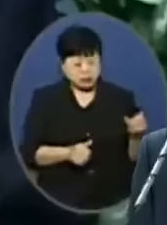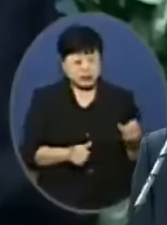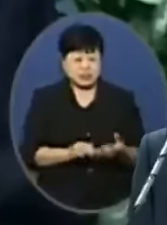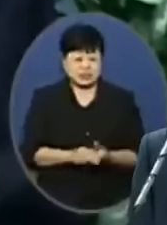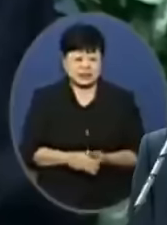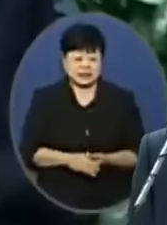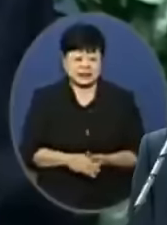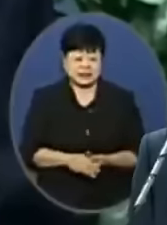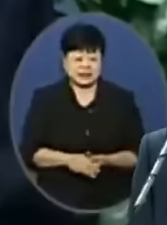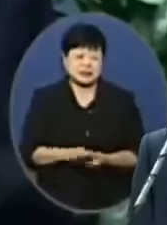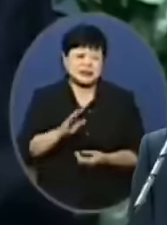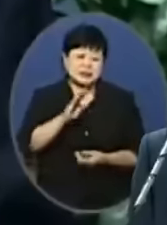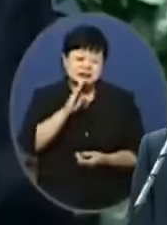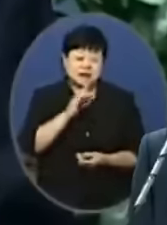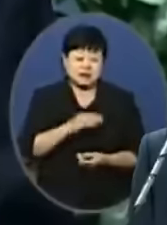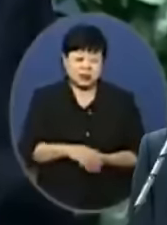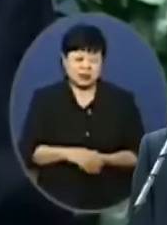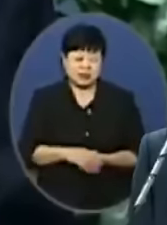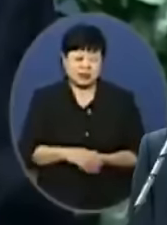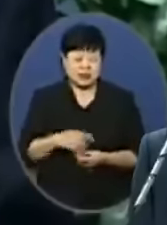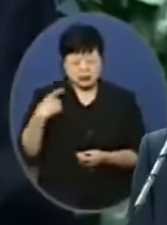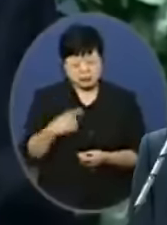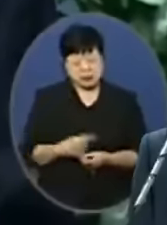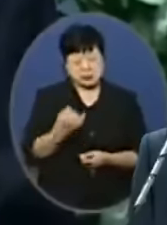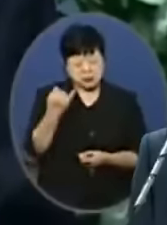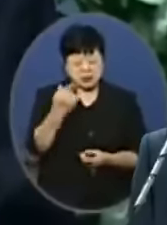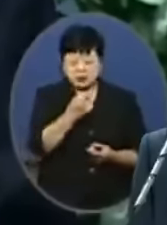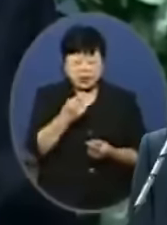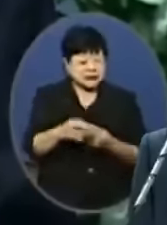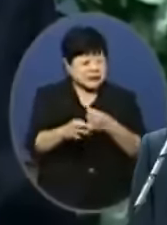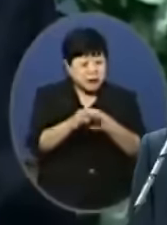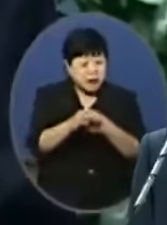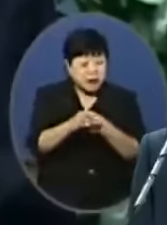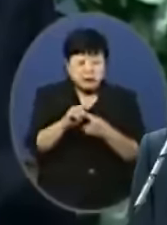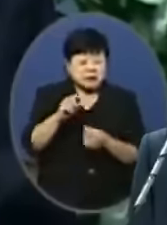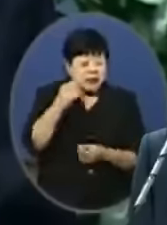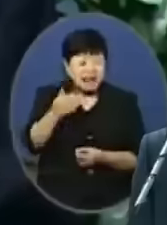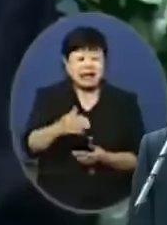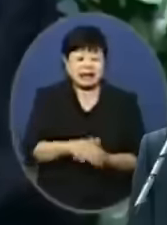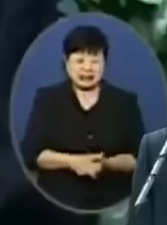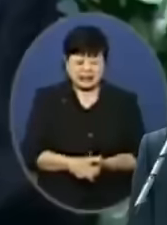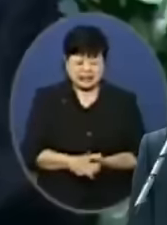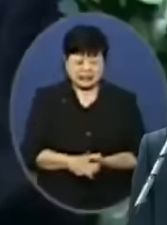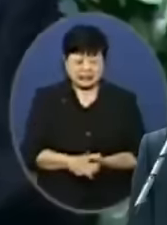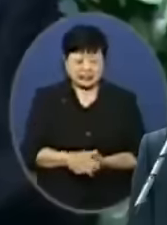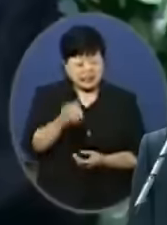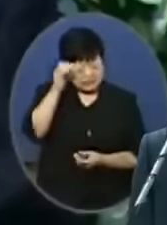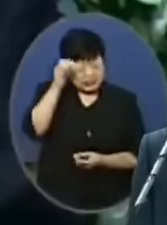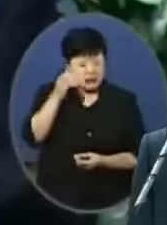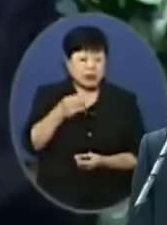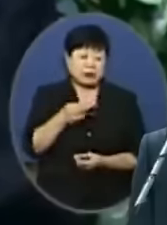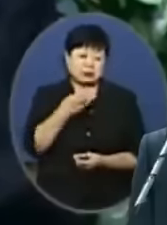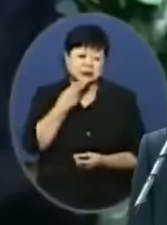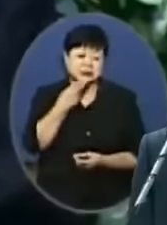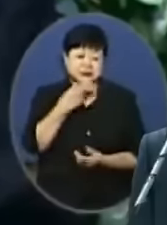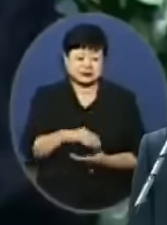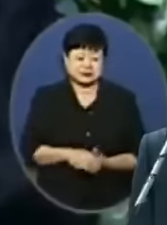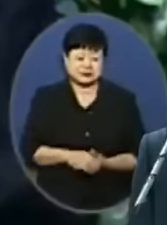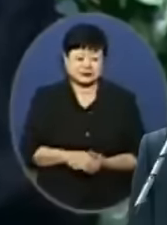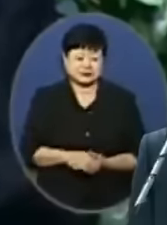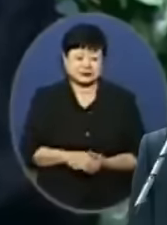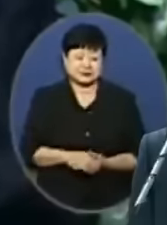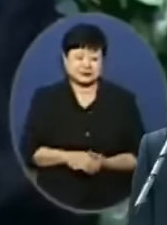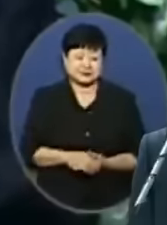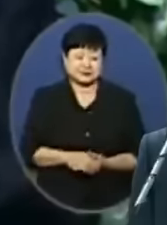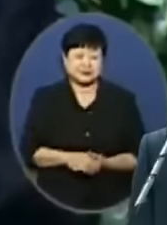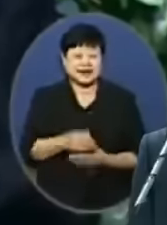전부 우리 아내가 미스 코리아 같으면 어떻게 되겠습니까? 기대하지 않습니다. 그러면